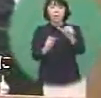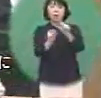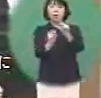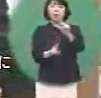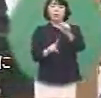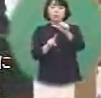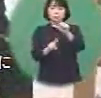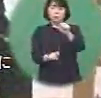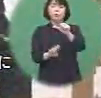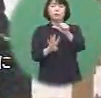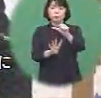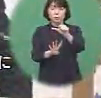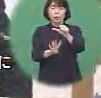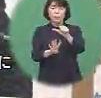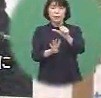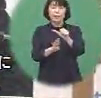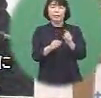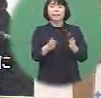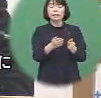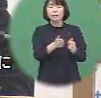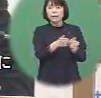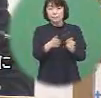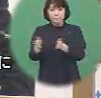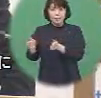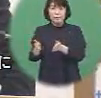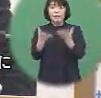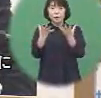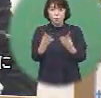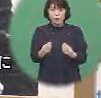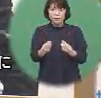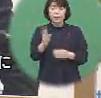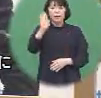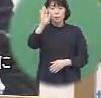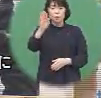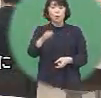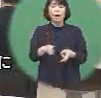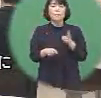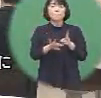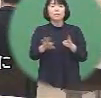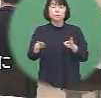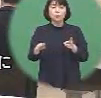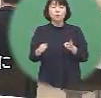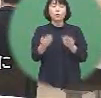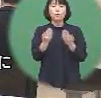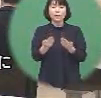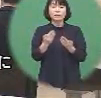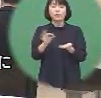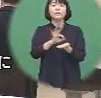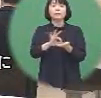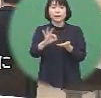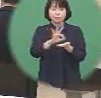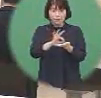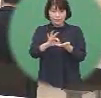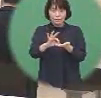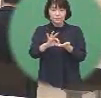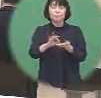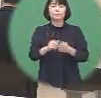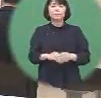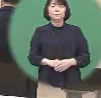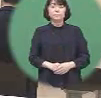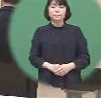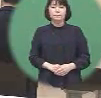進めていましたが今月中4日までに完了しプログラミング教育の充実に役立てられ